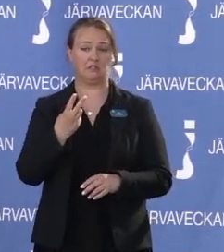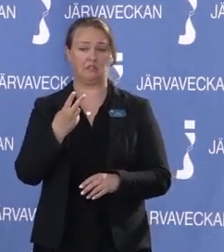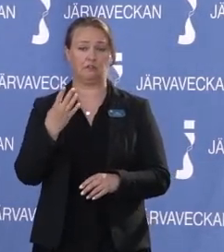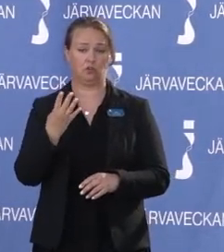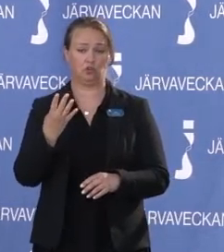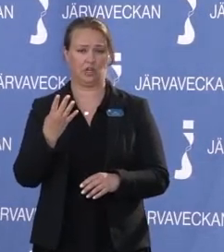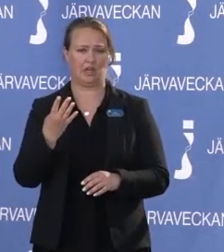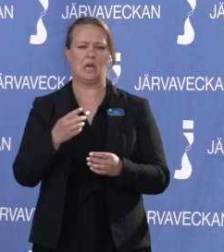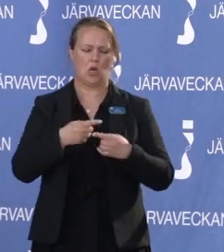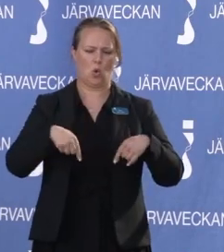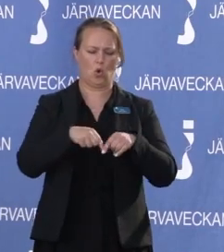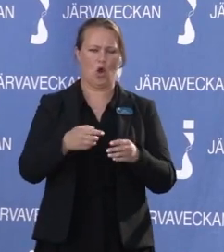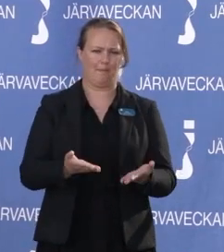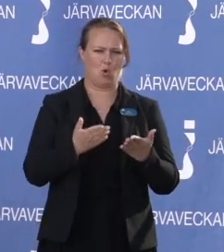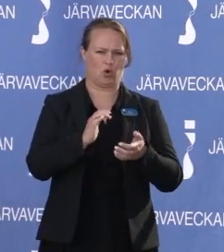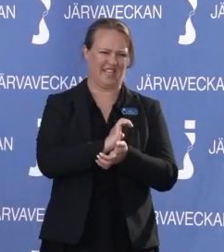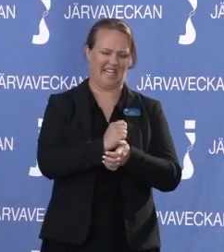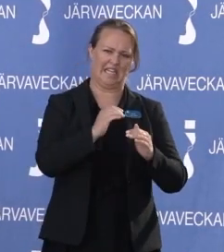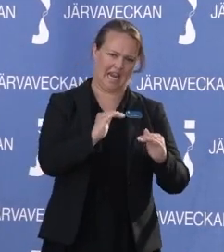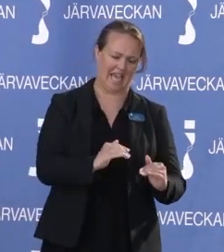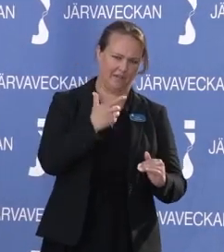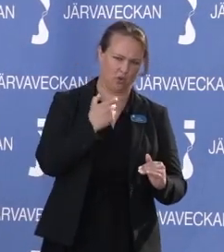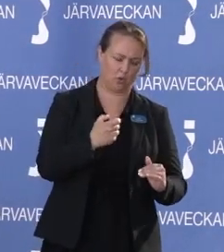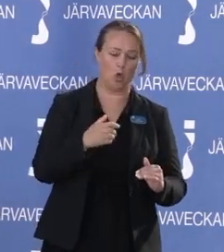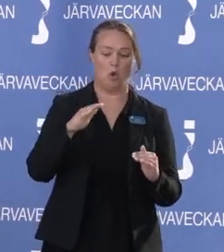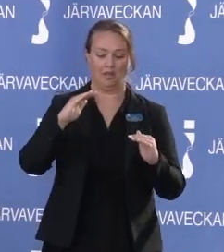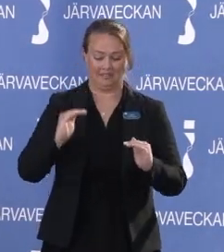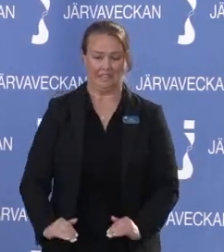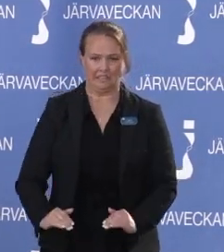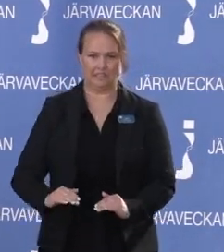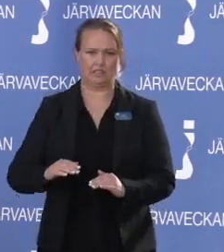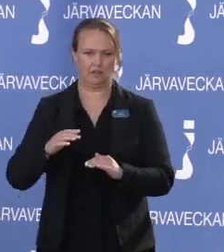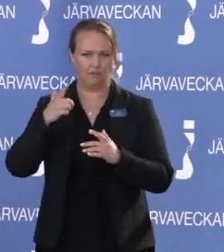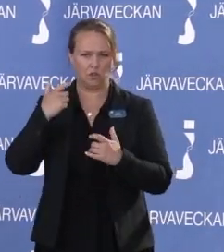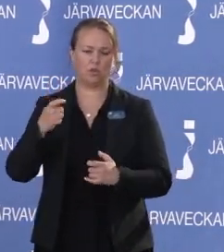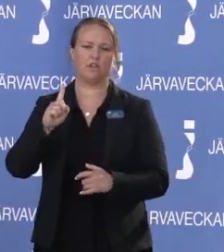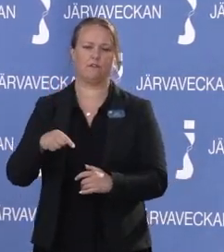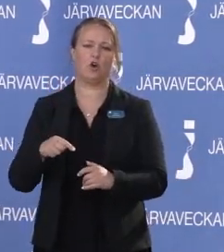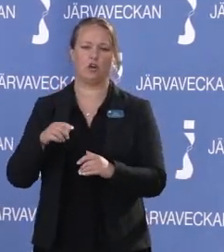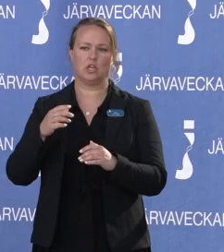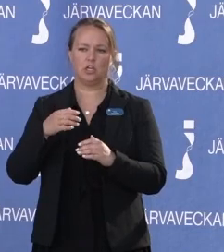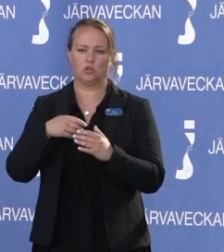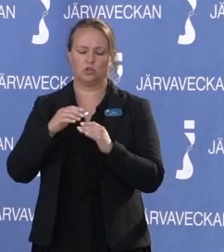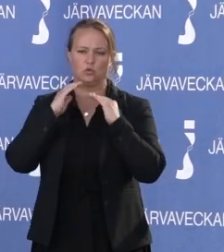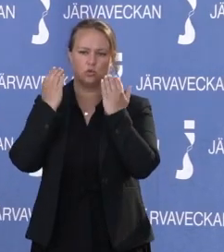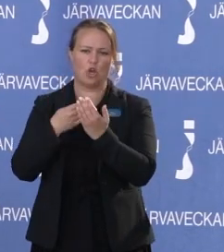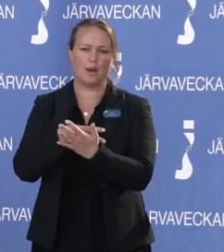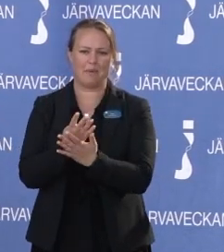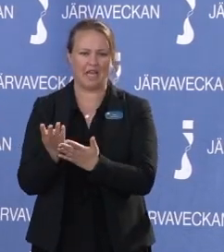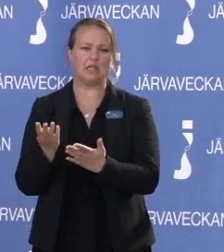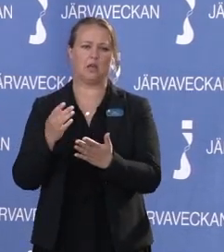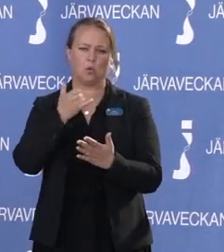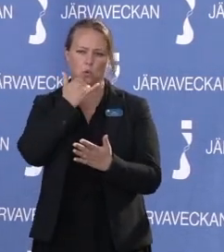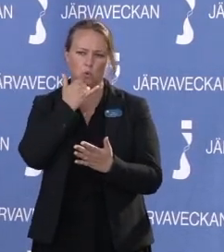för lokala morgontidningar. Lägst förtroende har man för YouTube och andra sociala medier. Vi kommenterade det alldeles nyss.